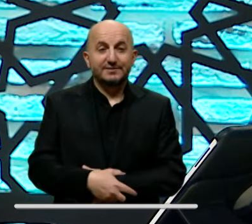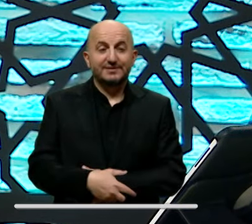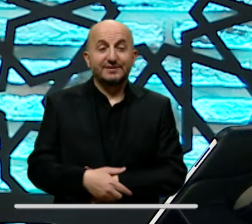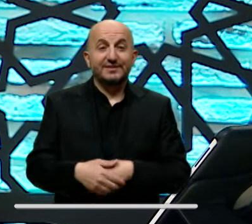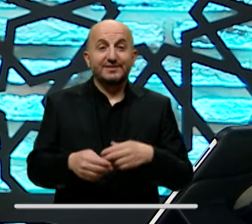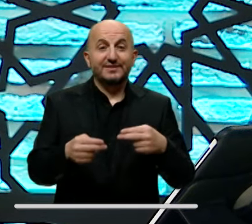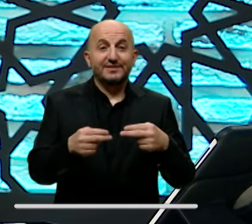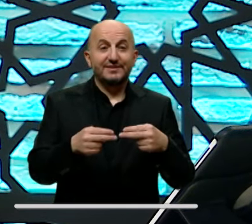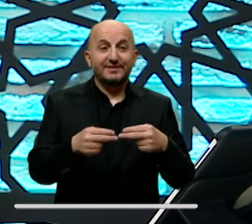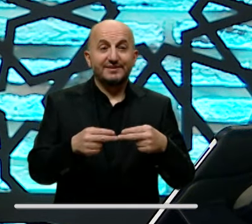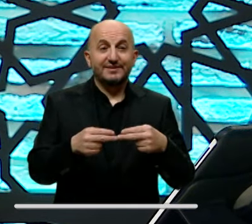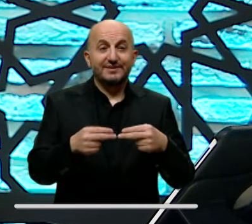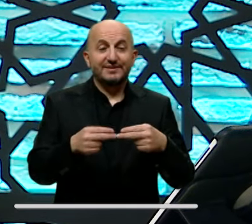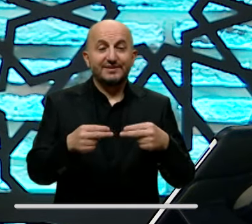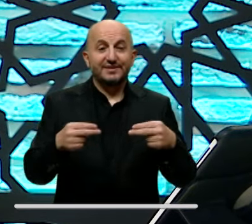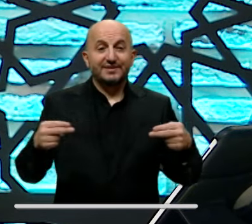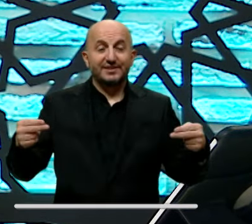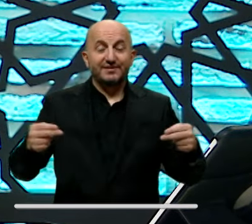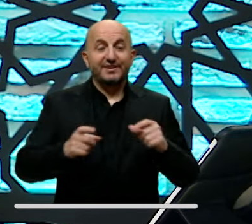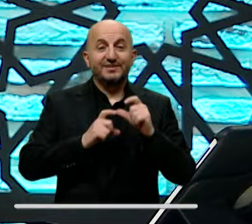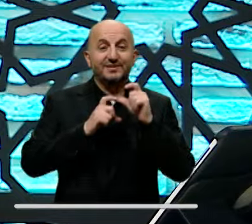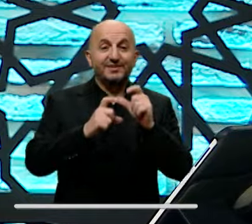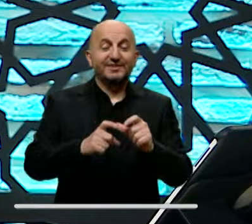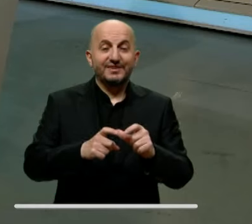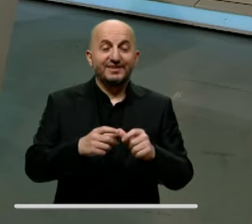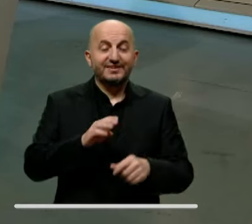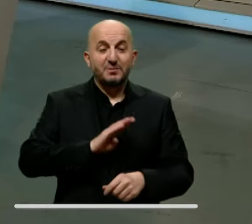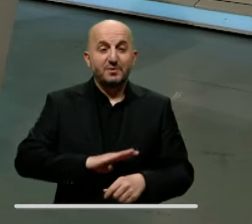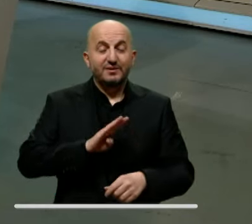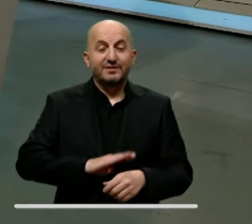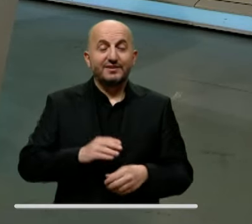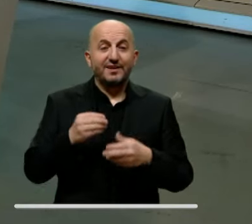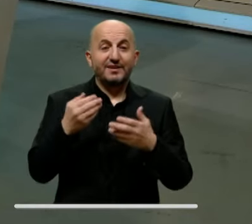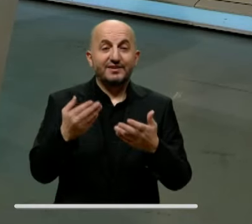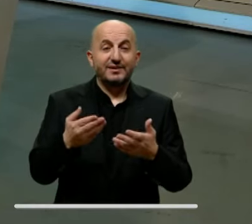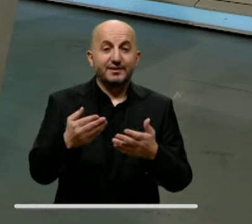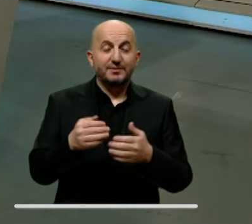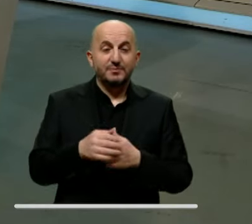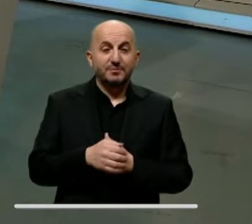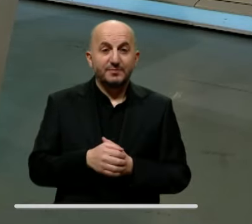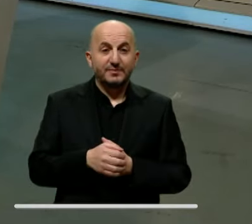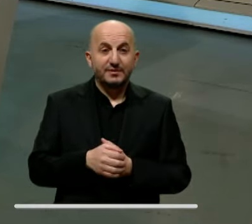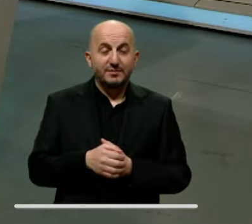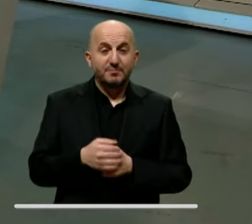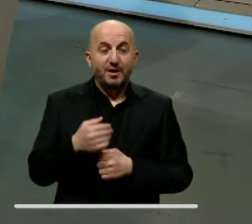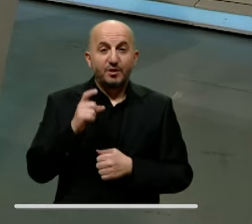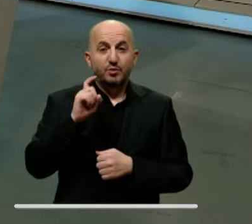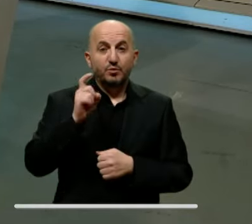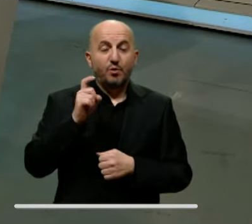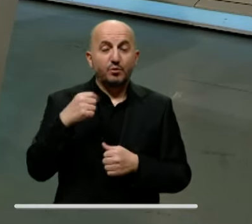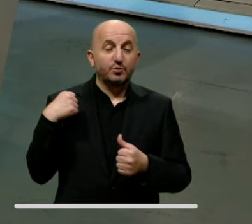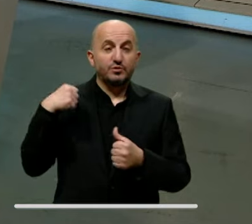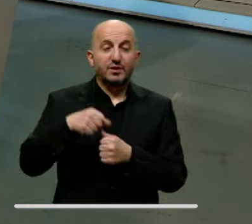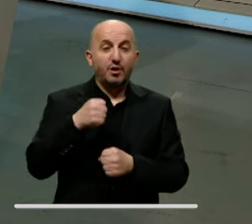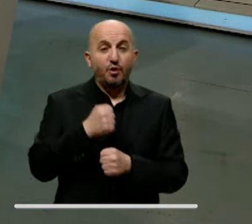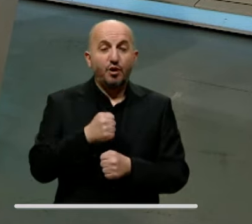soranlara Allah bol sa Bu size ihsan eyle İnşallah Amin hocam Ben Uz kere görevli hacca gittim Beş buradan